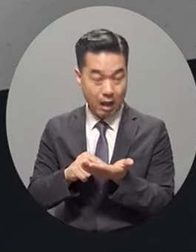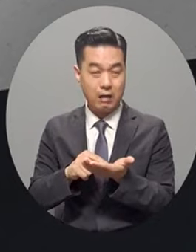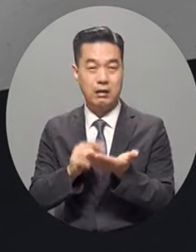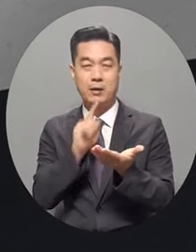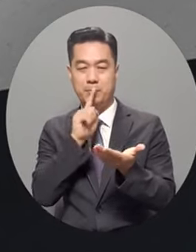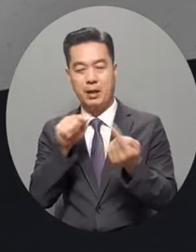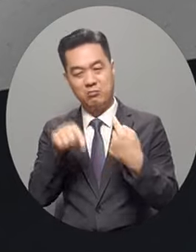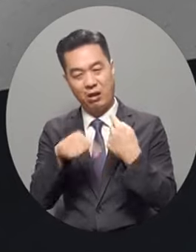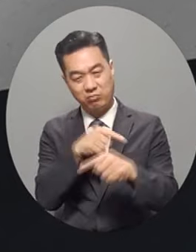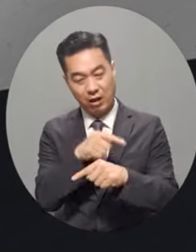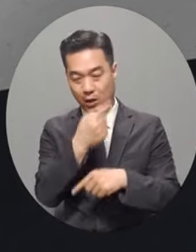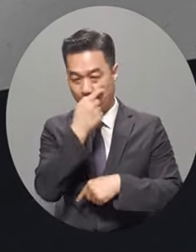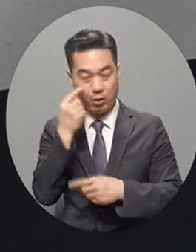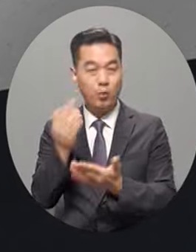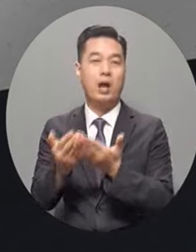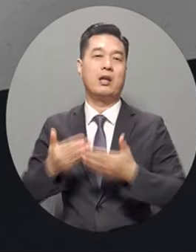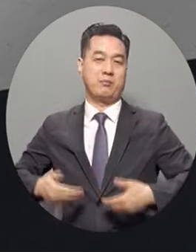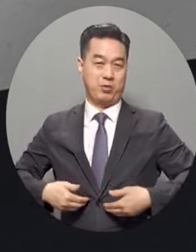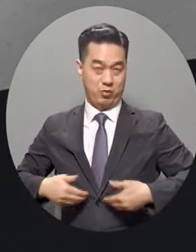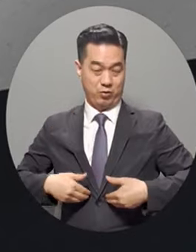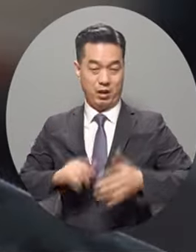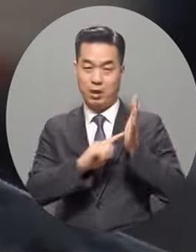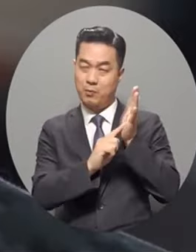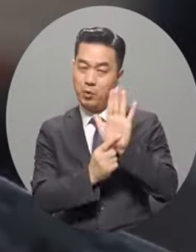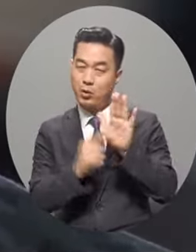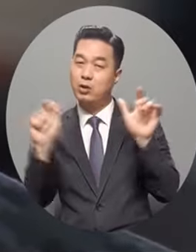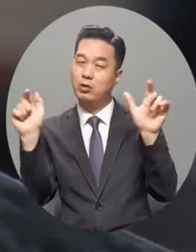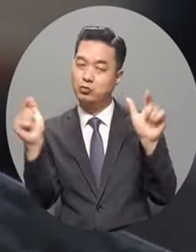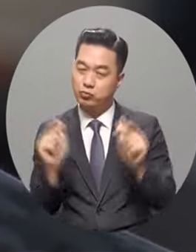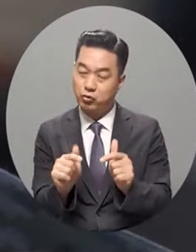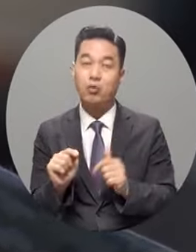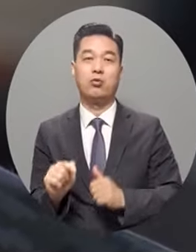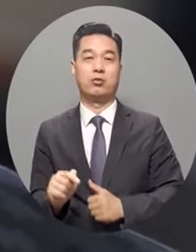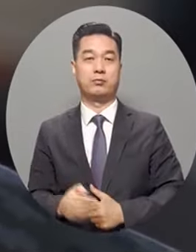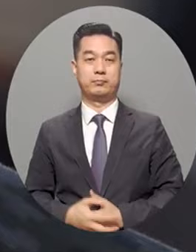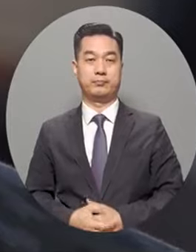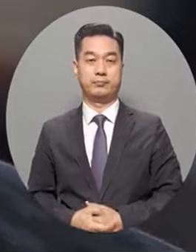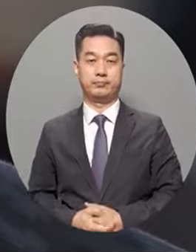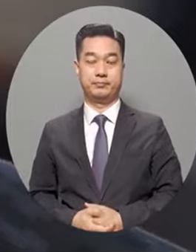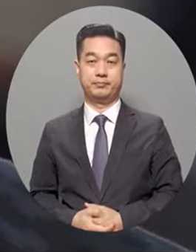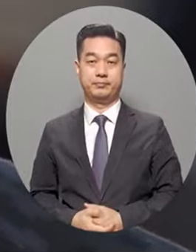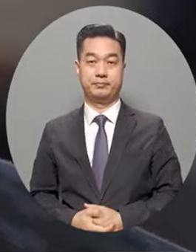있어 확인이 필요하다며 표현이 누그러졌습니다 MBC 뉴스 민지입니다 I